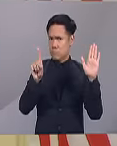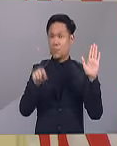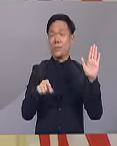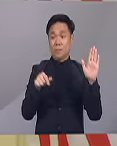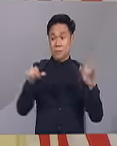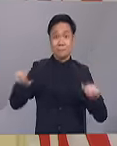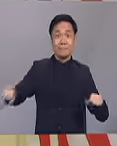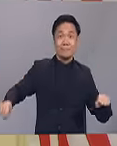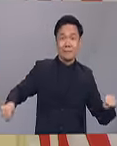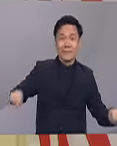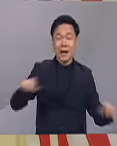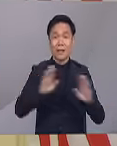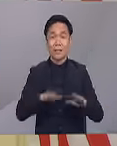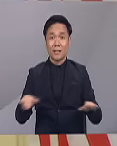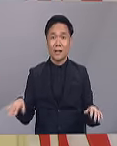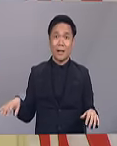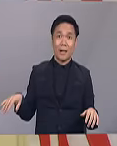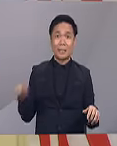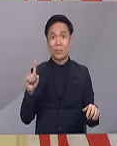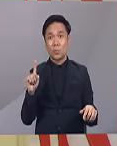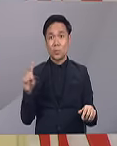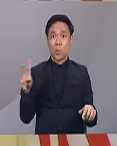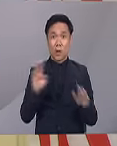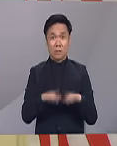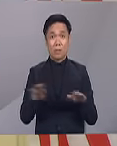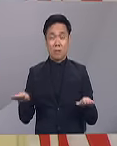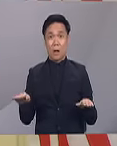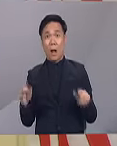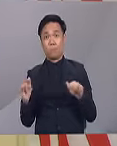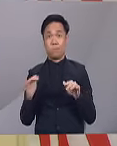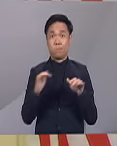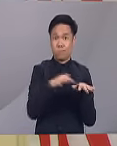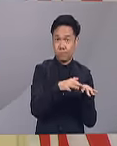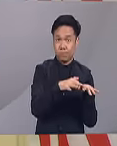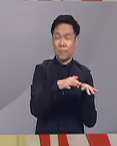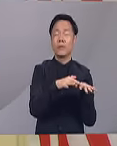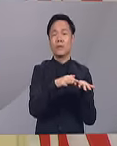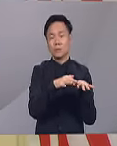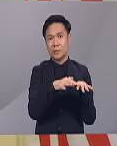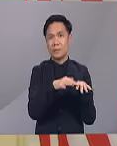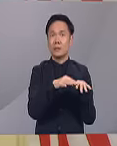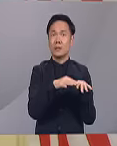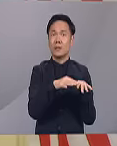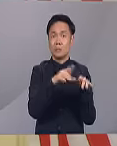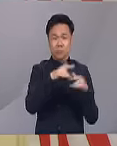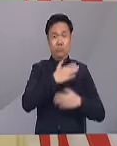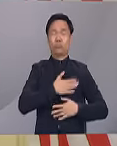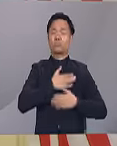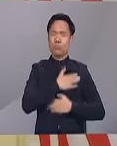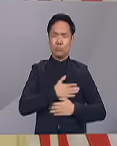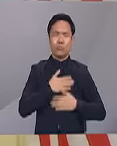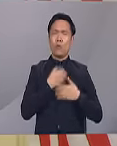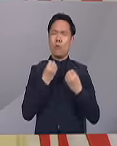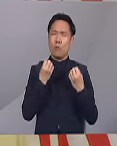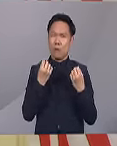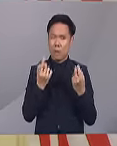satu orang, dua orang, tidak ramai di situ, perkara itu memang termasuk dalam riadah. Seperti